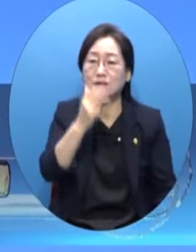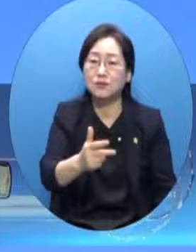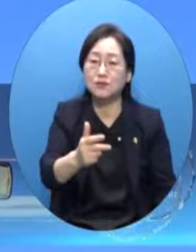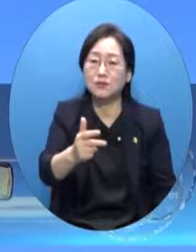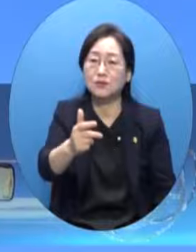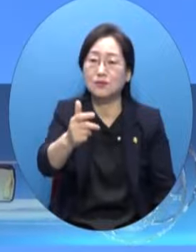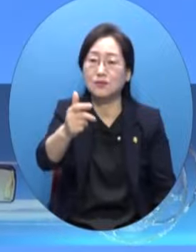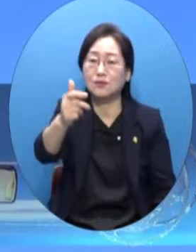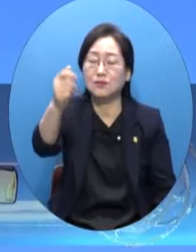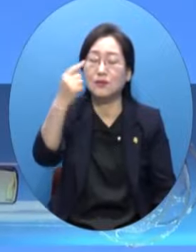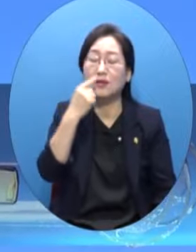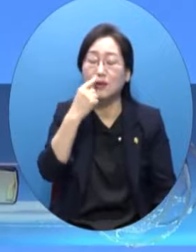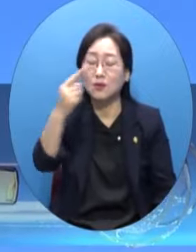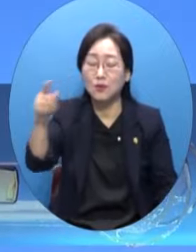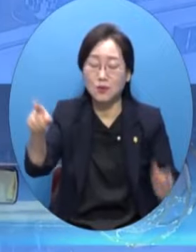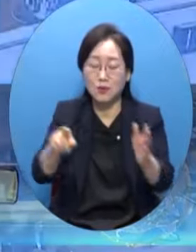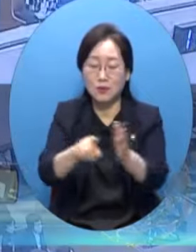오신실하신 주,